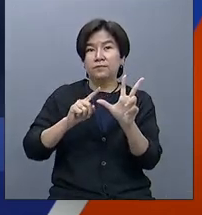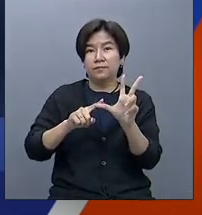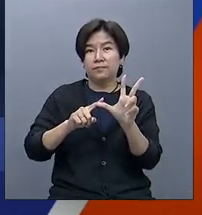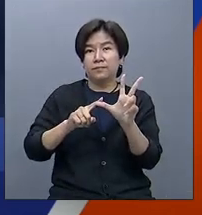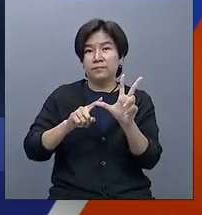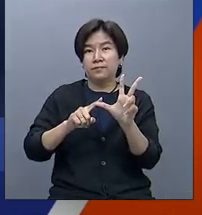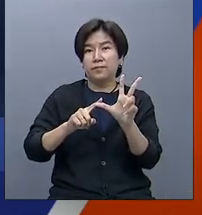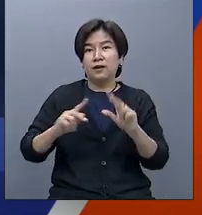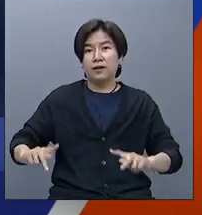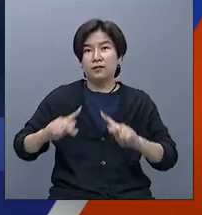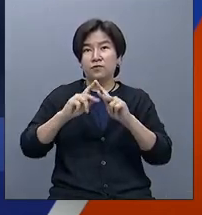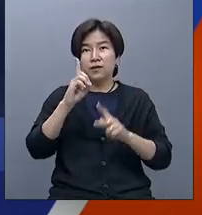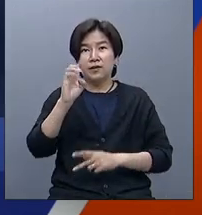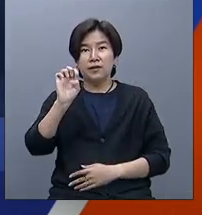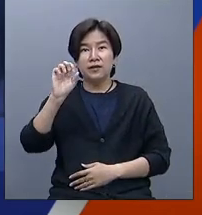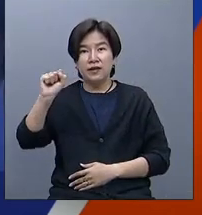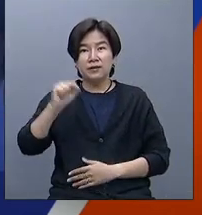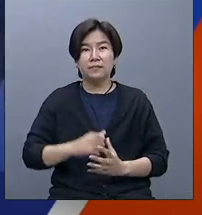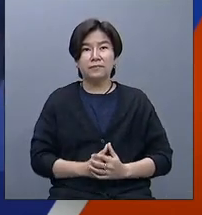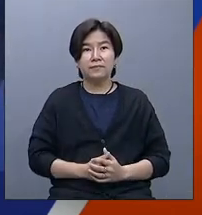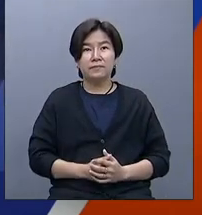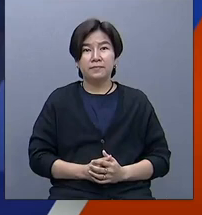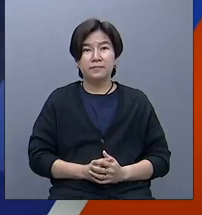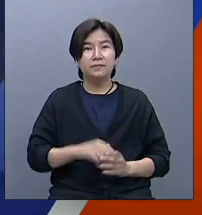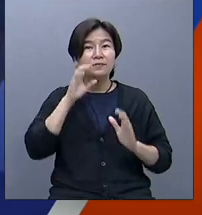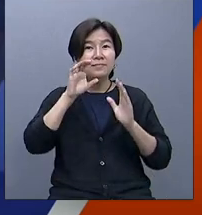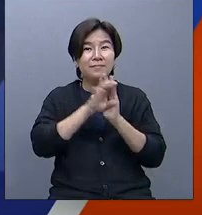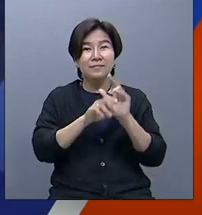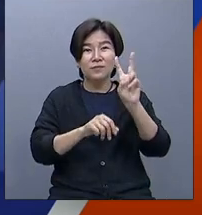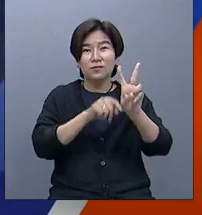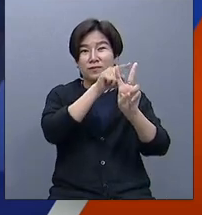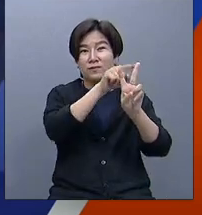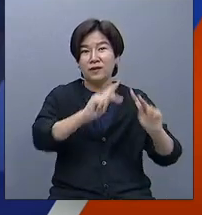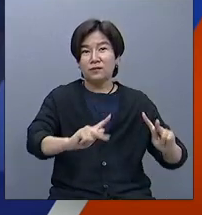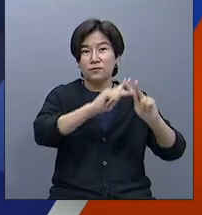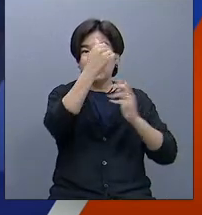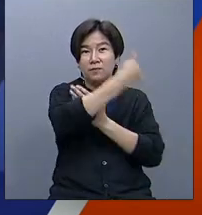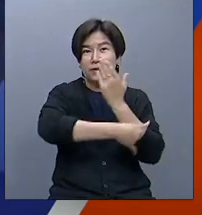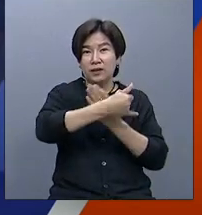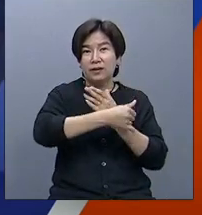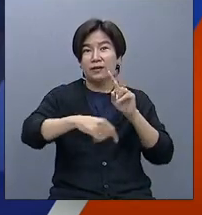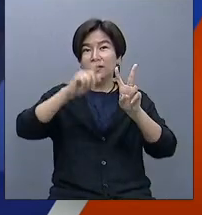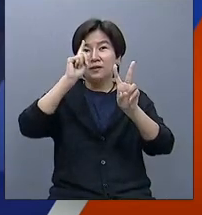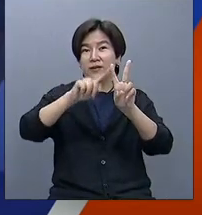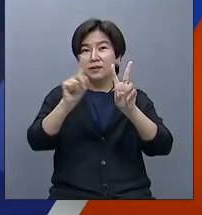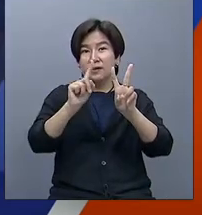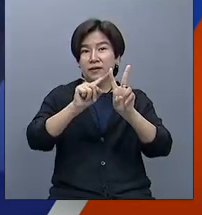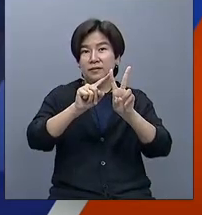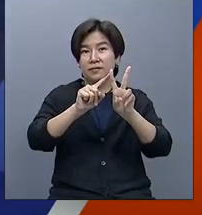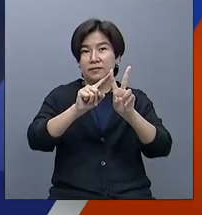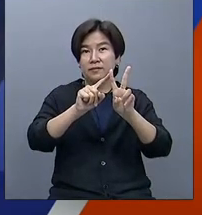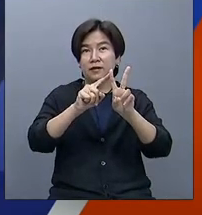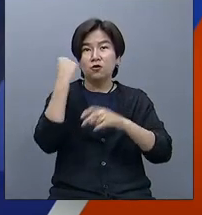กระทรวง defนายจุลพันธ์อมรวิวัฒน์นั่งกระทรวงต่างประเทศและนางสาวสุดาวรรณหวังศุภกิจโกศล